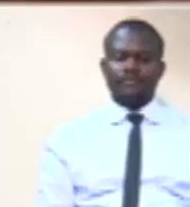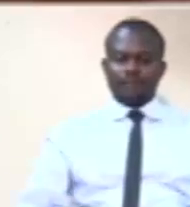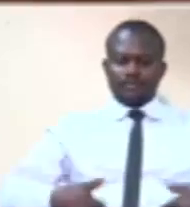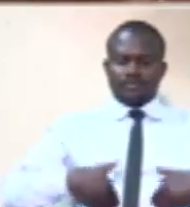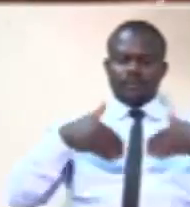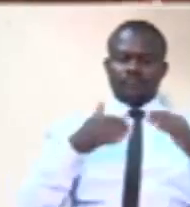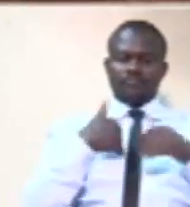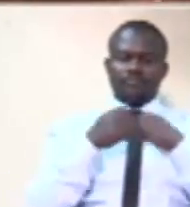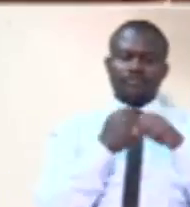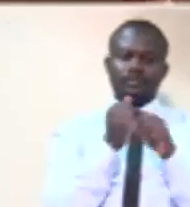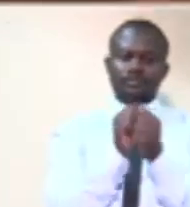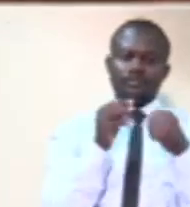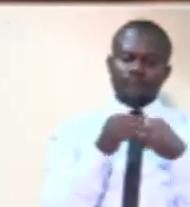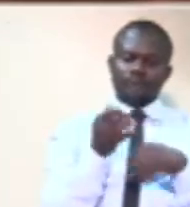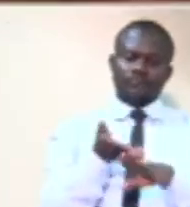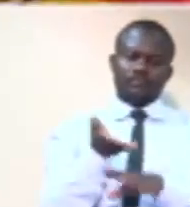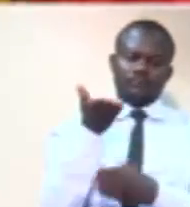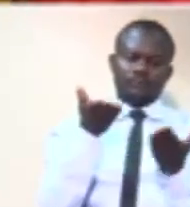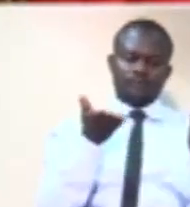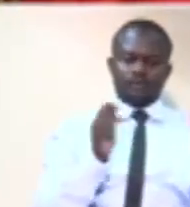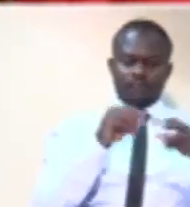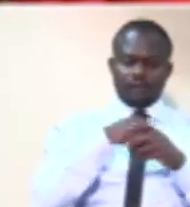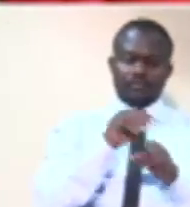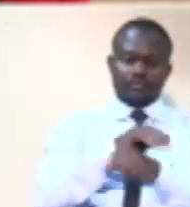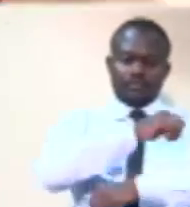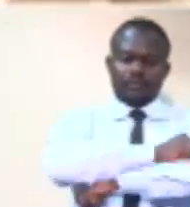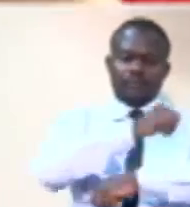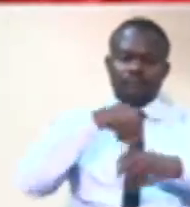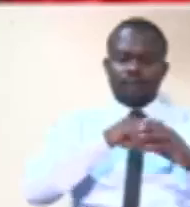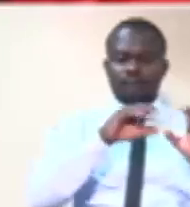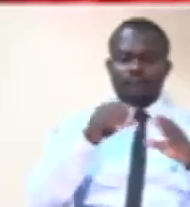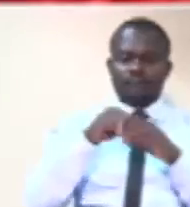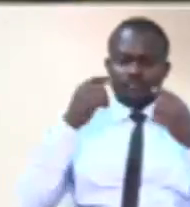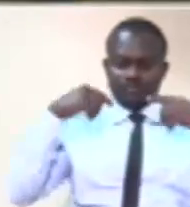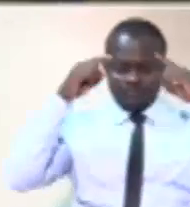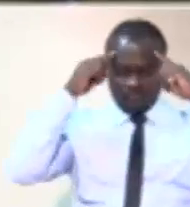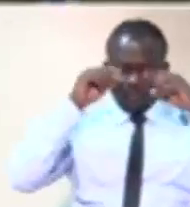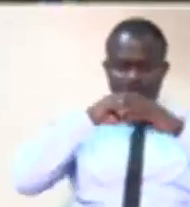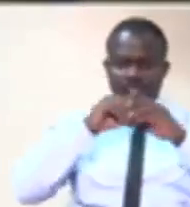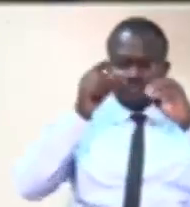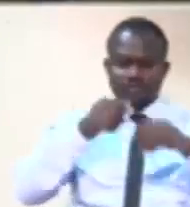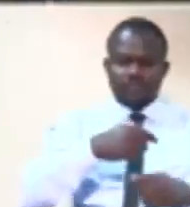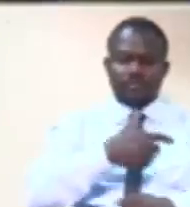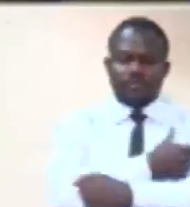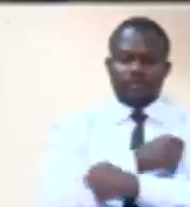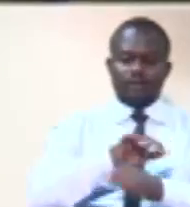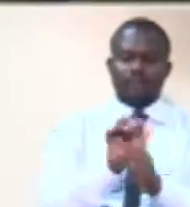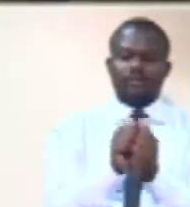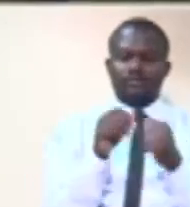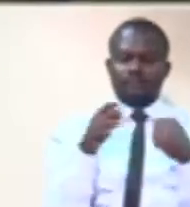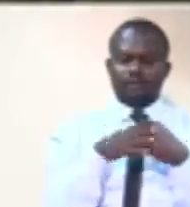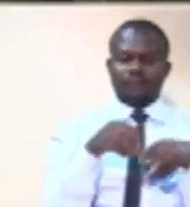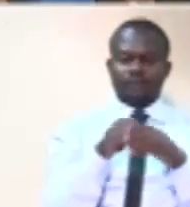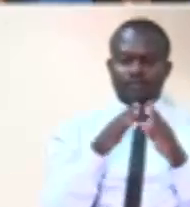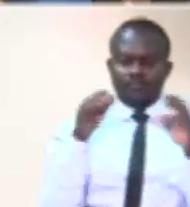n'inkumi bafite guhera ku myaka 18 kuzamura biganjemo abanyeshuri mu byiciro birimo na kaminuza bari mu baje kwikingiza COVID-19 mu